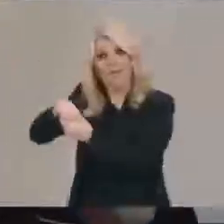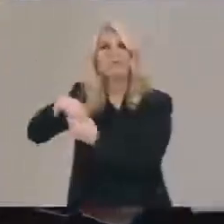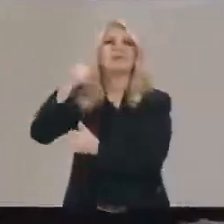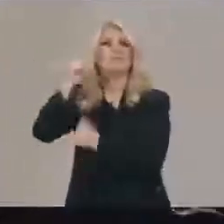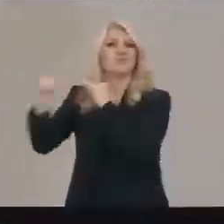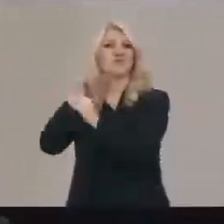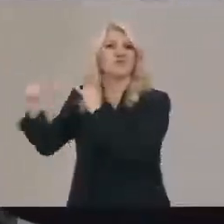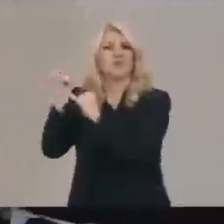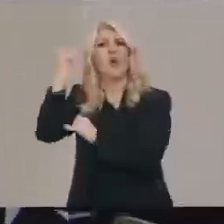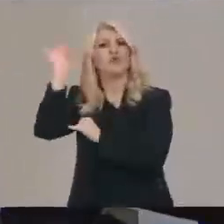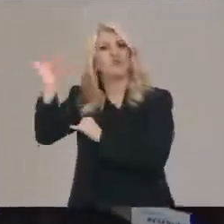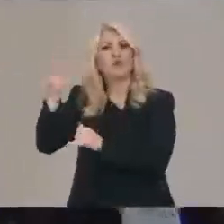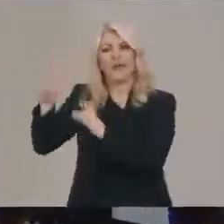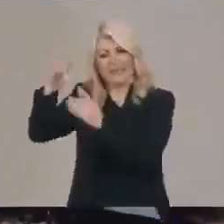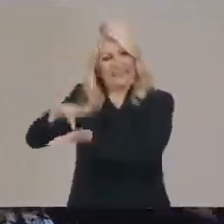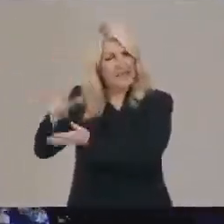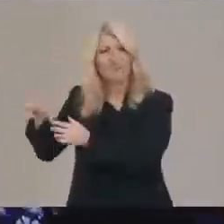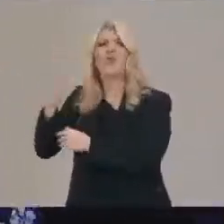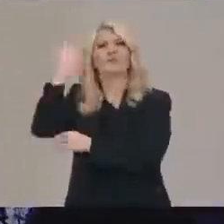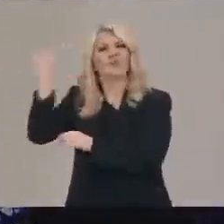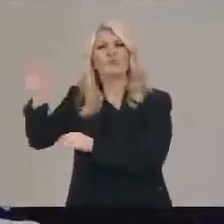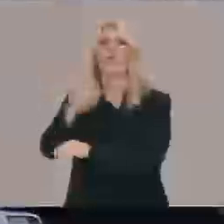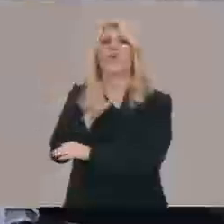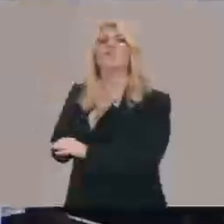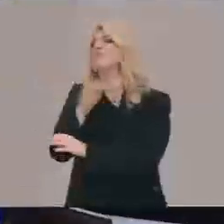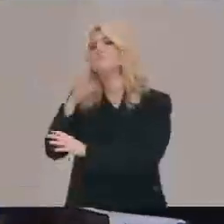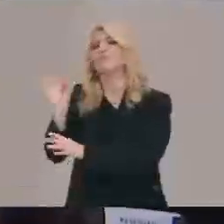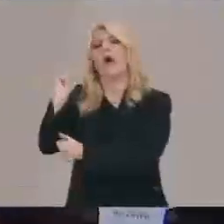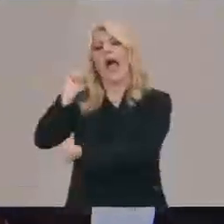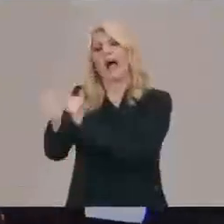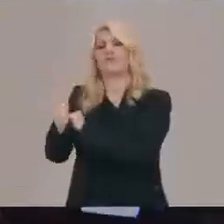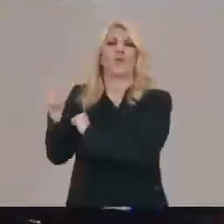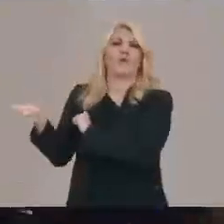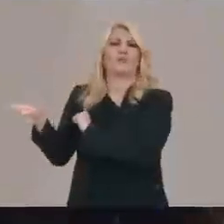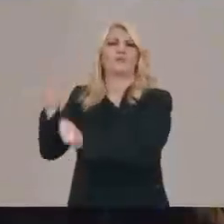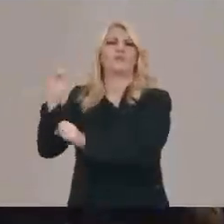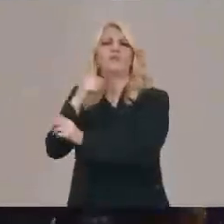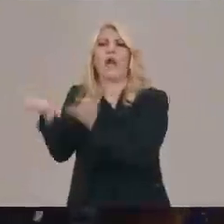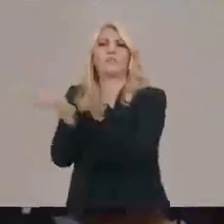Ελλήνων φορολογουμένων, χωρίς να χρειάζεται να πηγαίνουν από τον Άννα στον Καϊάφα.